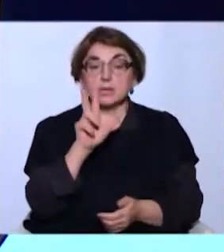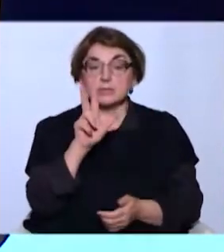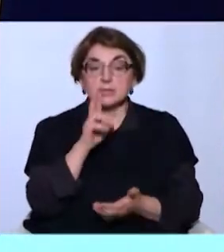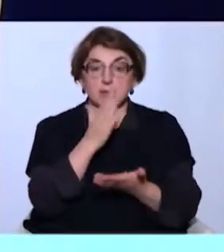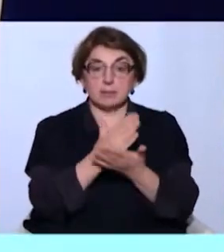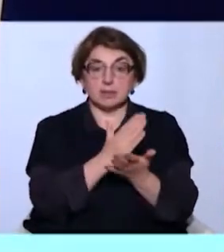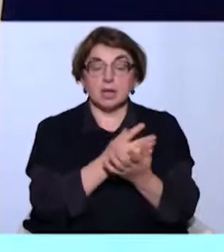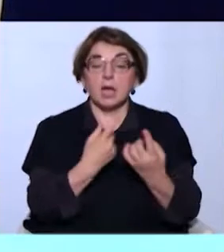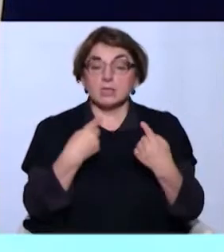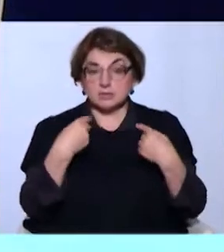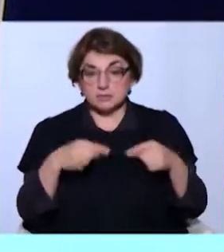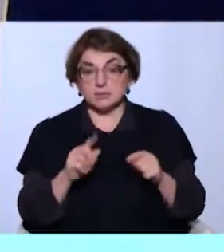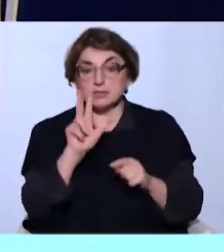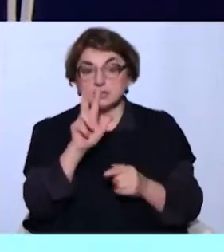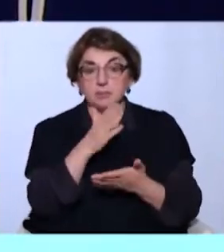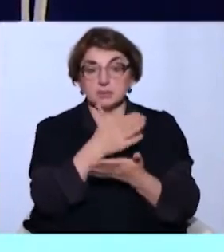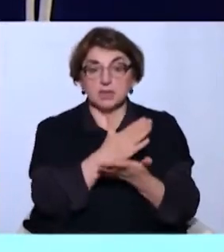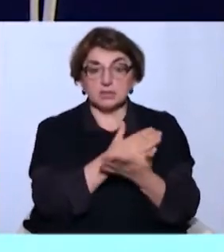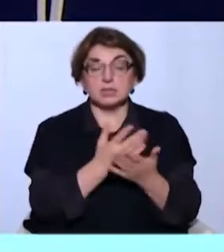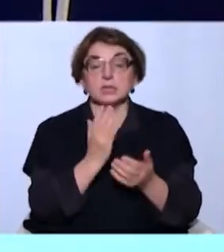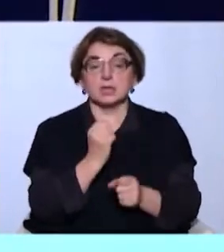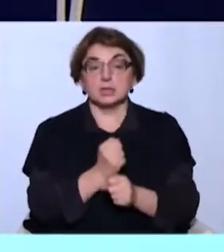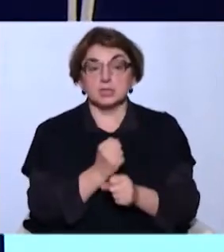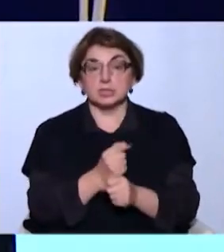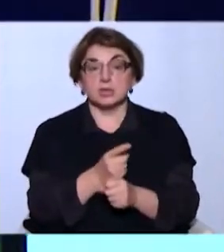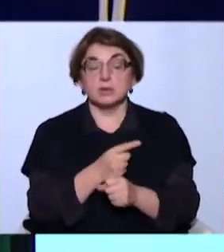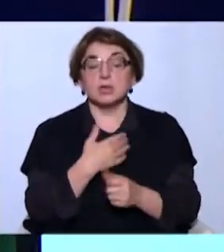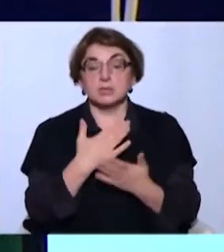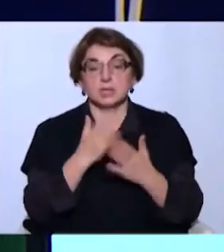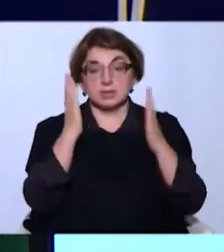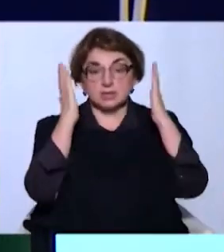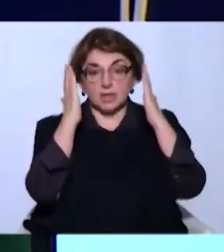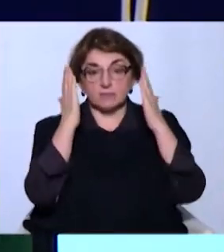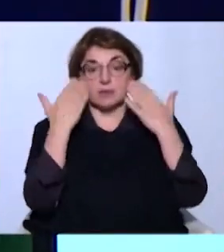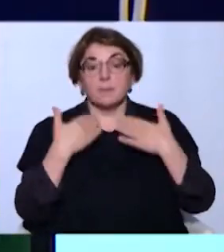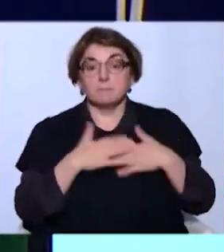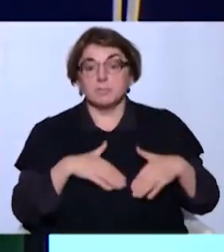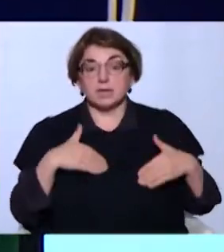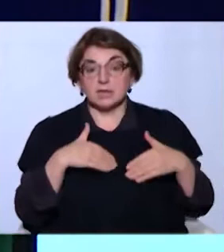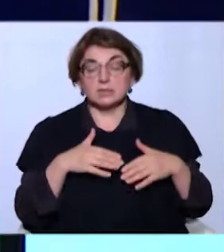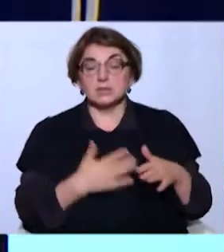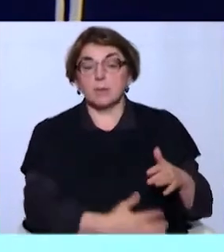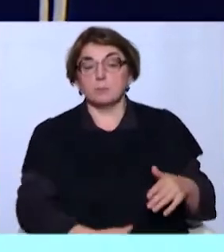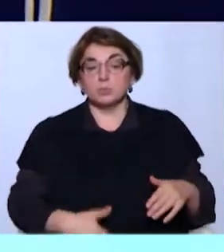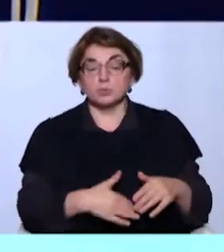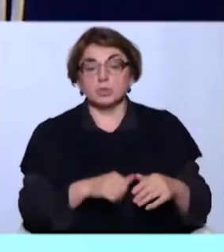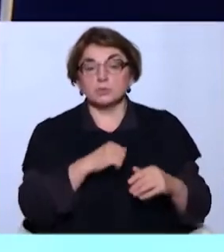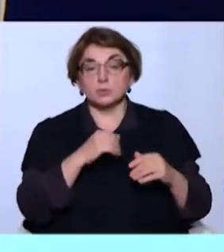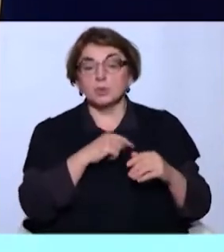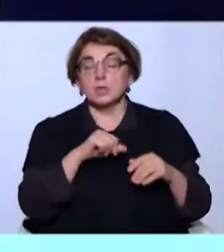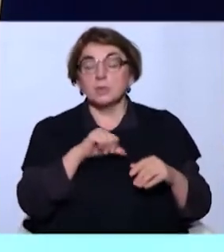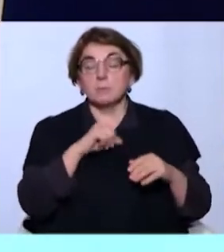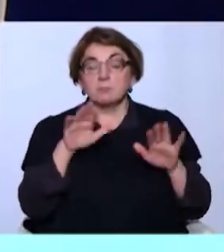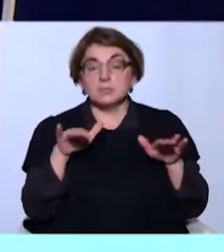ყველა სხვა ფეხსახსრიანის და სამი ნაწილისაგან შედგება. ეს არის თავი, კერდი და მუცელი. მწერებს თავზე მოთავსებული